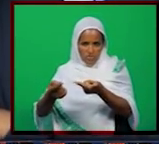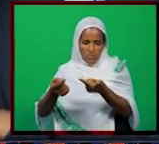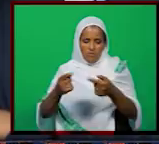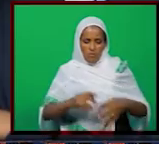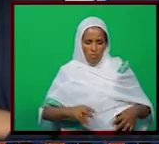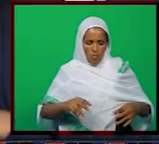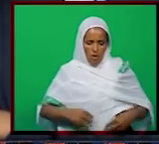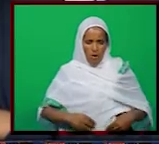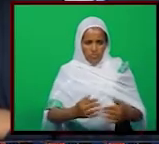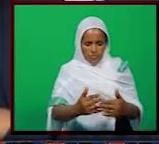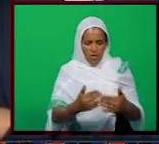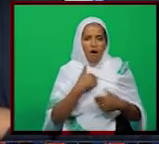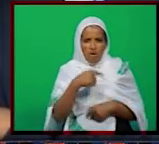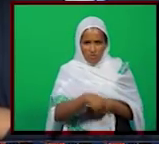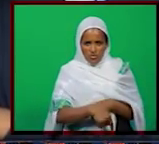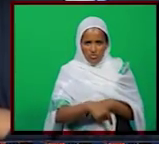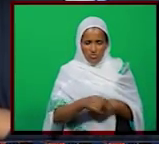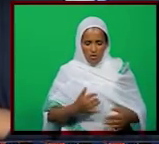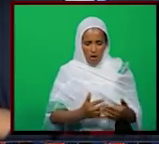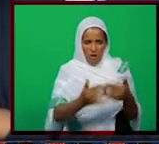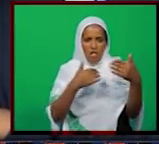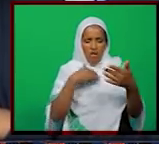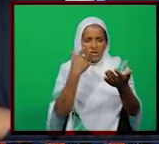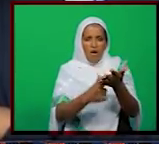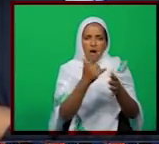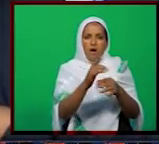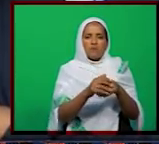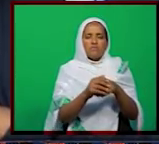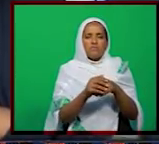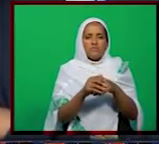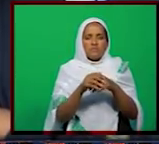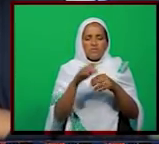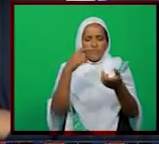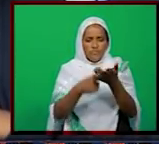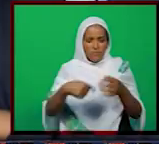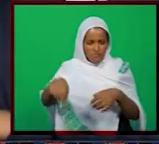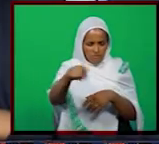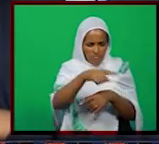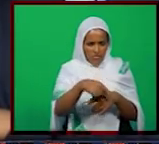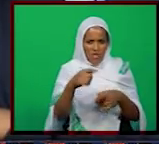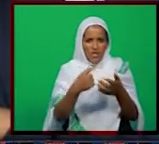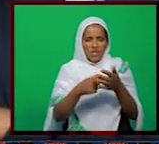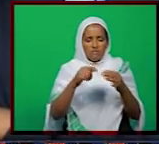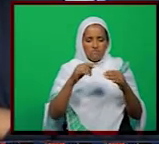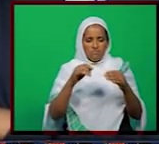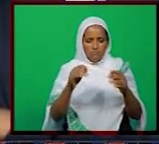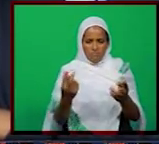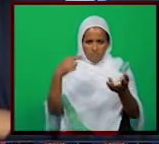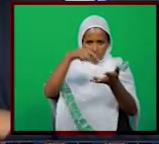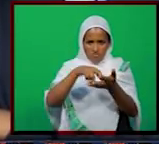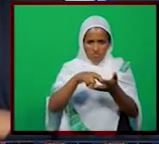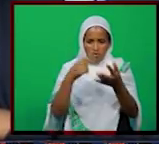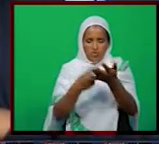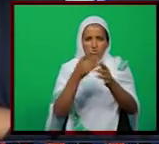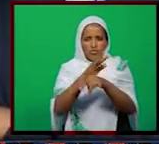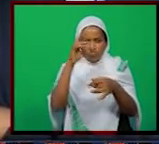ሄደች። በማህፀኗ እመቤታችን ተጸንሳ አለች አርግዛ። ያንን አስክሬኑን እየዞረች ስታለቅስ ጥላው